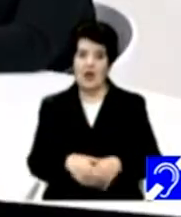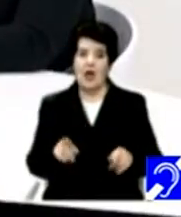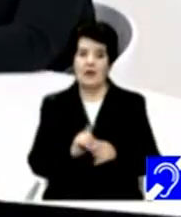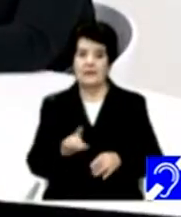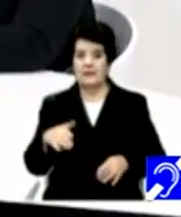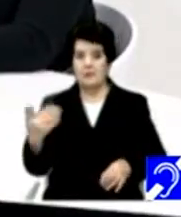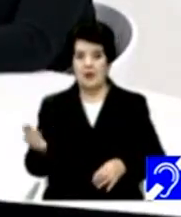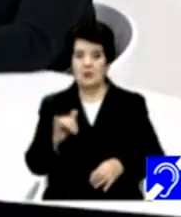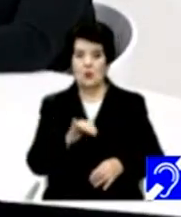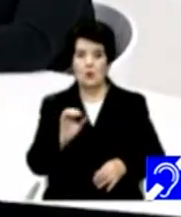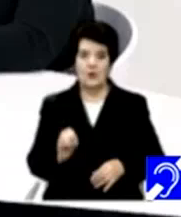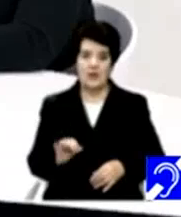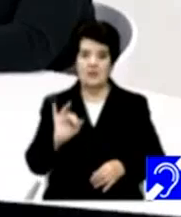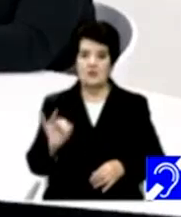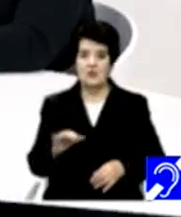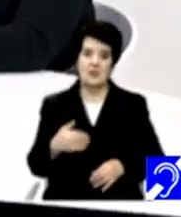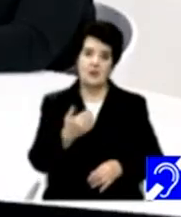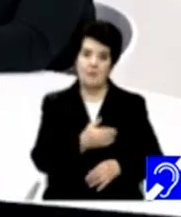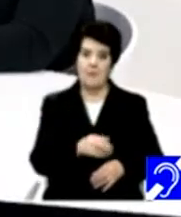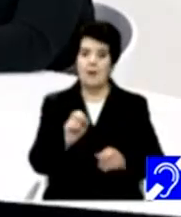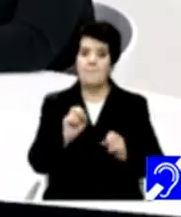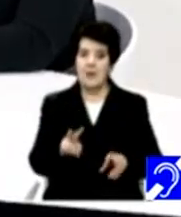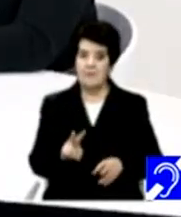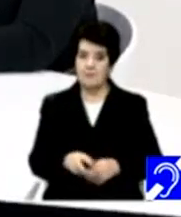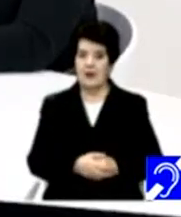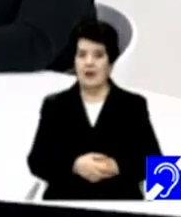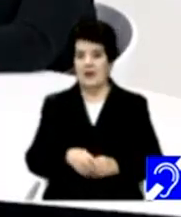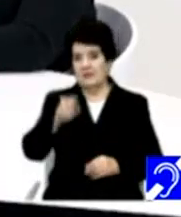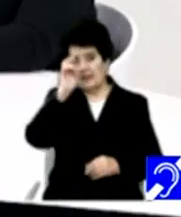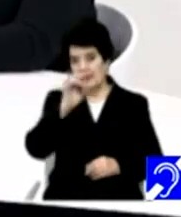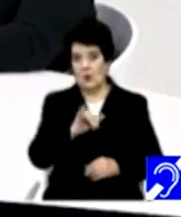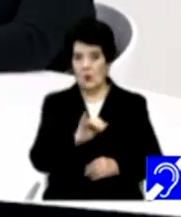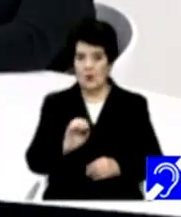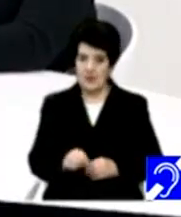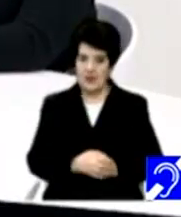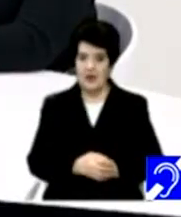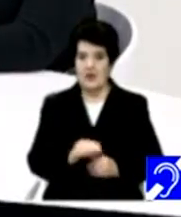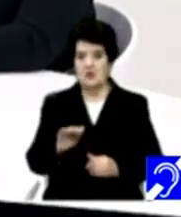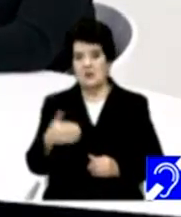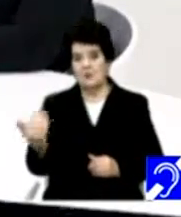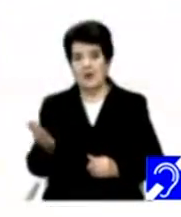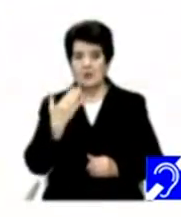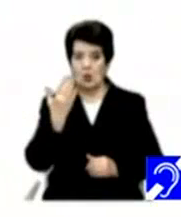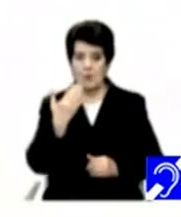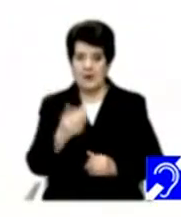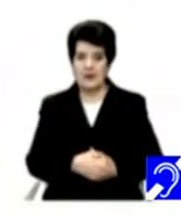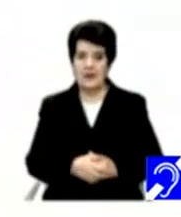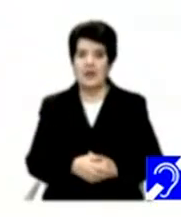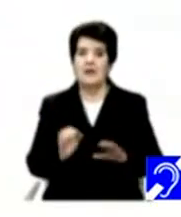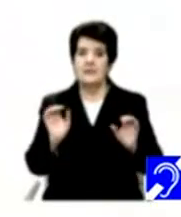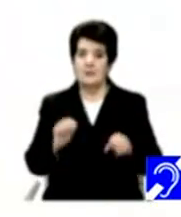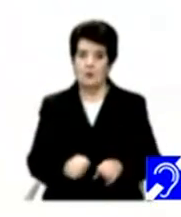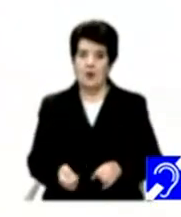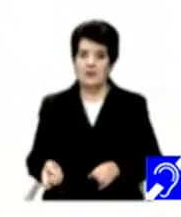din partea Uniunii Europene, cât și din partea membrilor, statelor membre a Uniunii Europene și din partea României, să poată